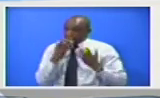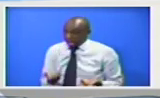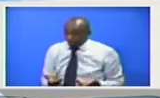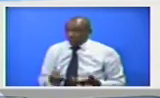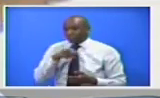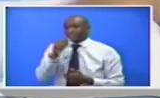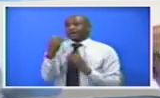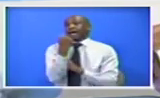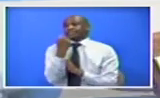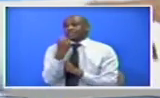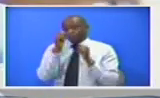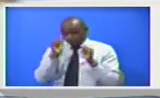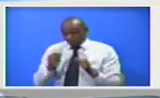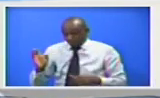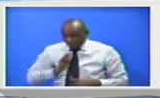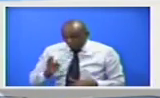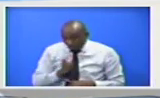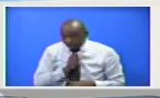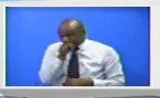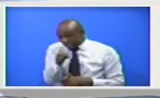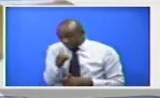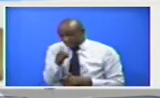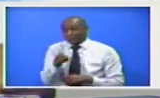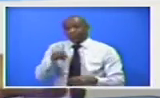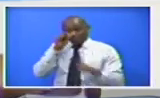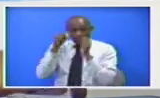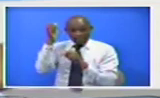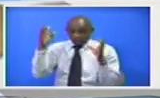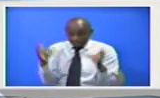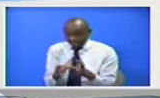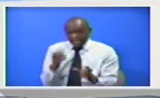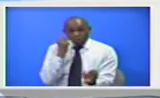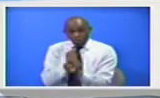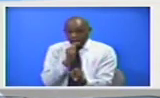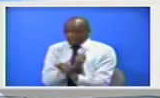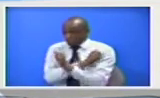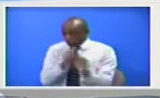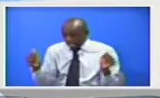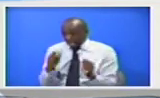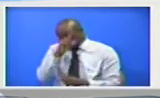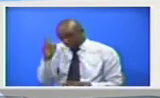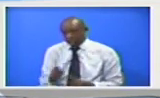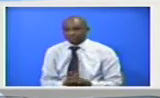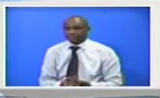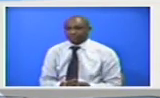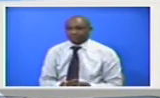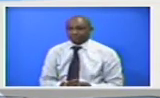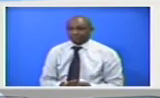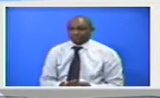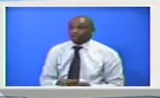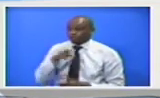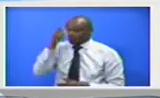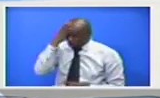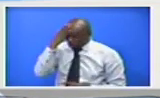lako umeuliza kama bodi za uchaguzi za vyama vimefanya kazi vilivyo.